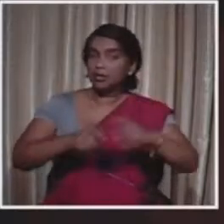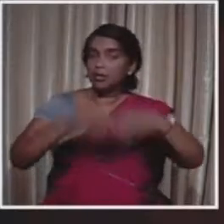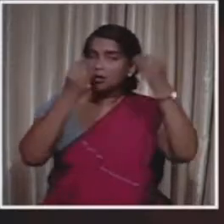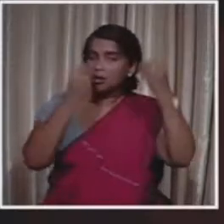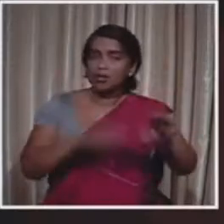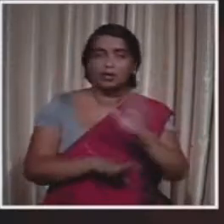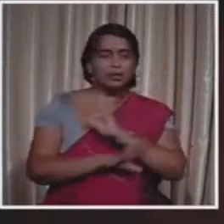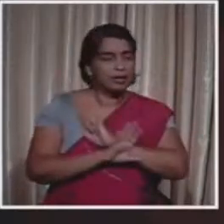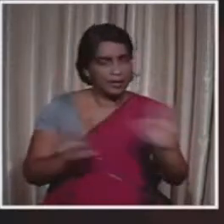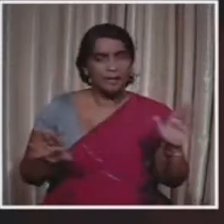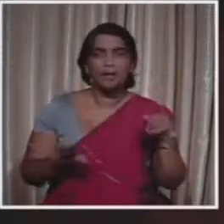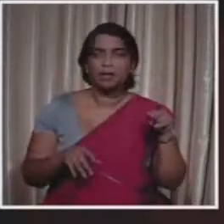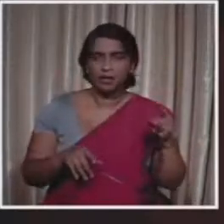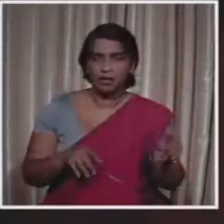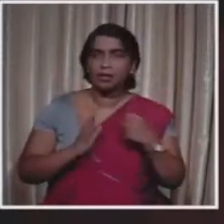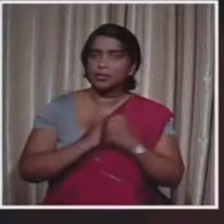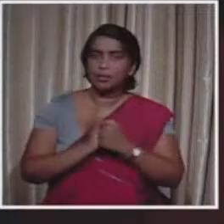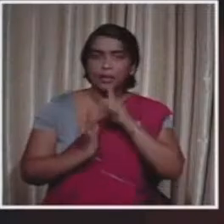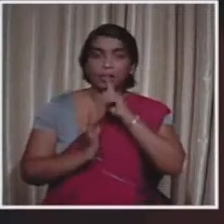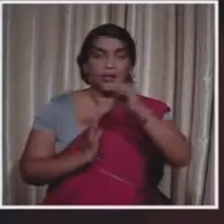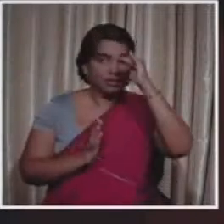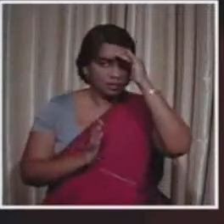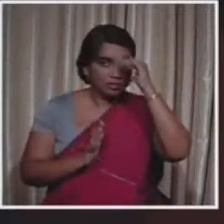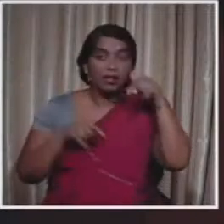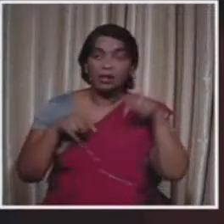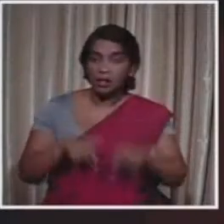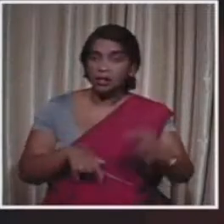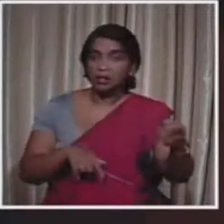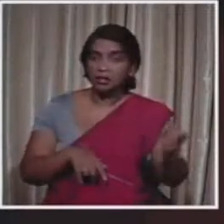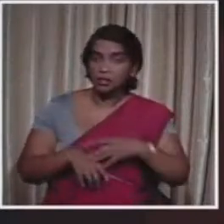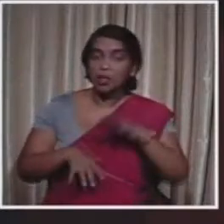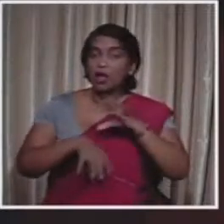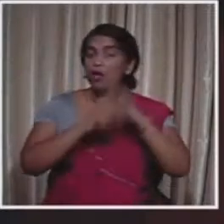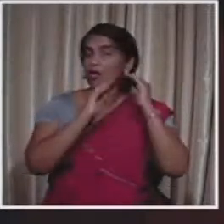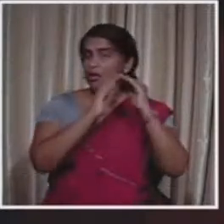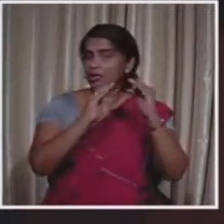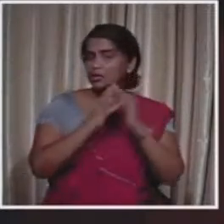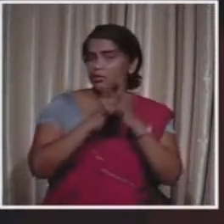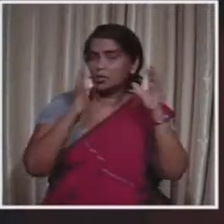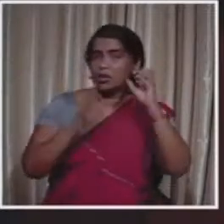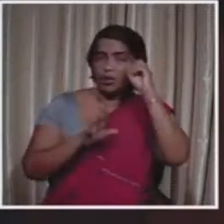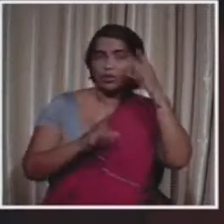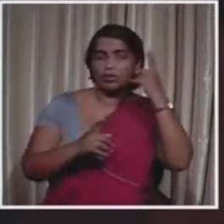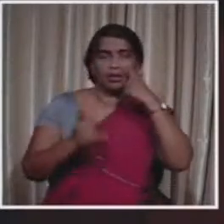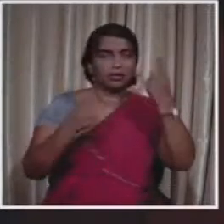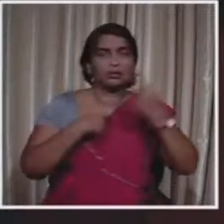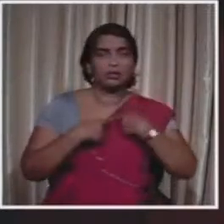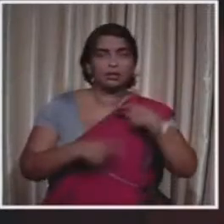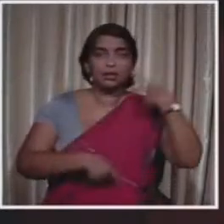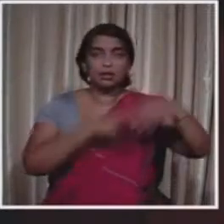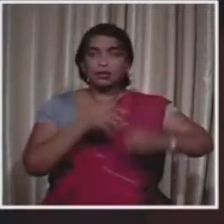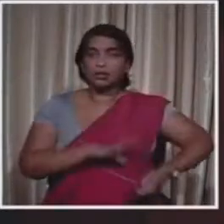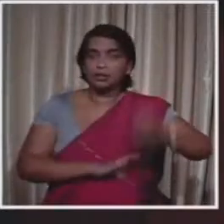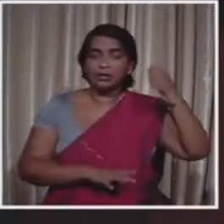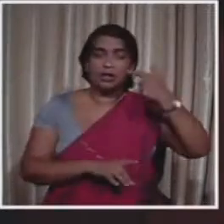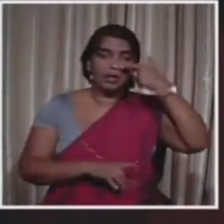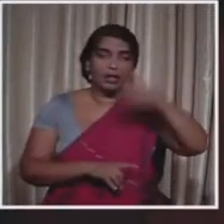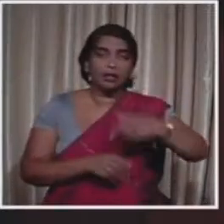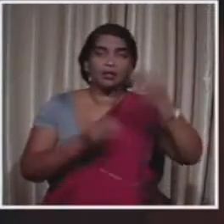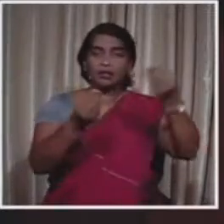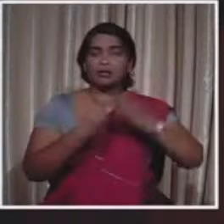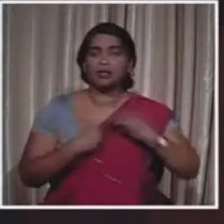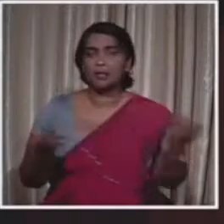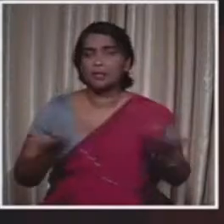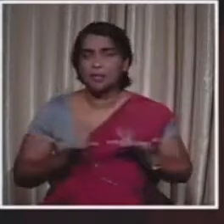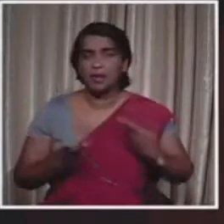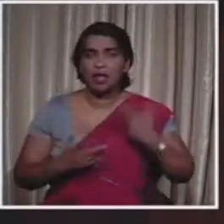දමන් දෙන්න එපා ගරු කතානායකතුමනි අද දවස වෙනකන් රෝහල් ගණනාවකින් මට උදේ කතා කරලා කියනවා ජෙනරේටර් වලට අවශ්‍ය ඉන්ධන ටික ලබා ගන්න බැරි